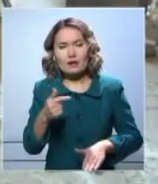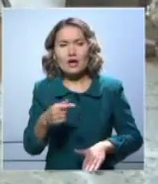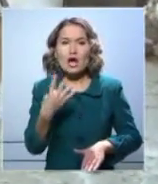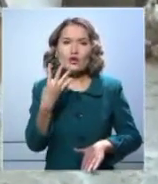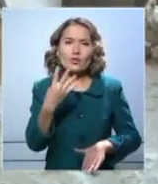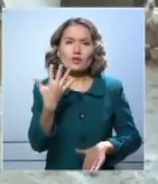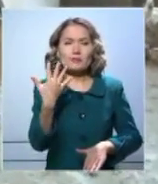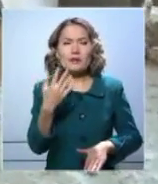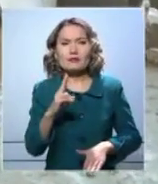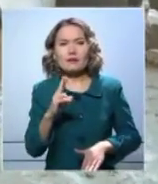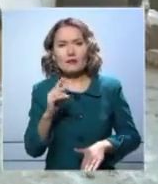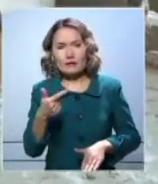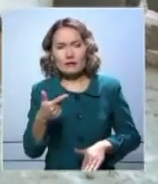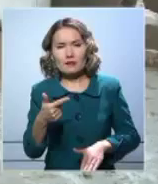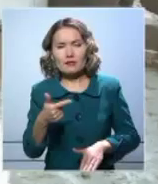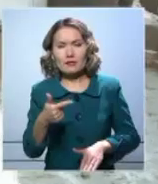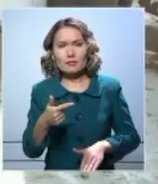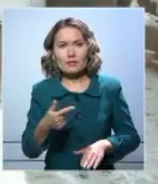4-5 килограмға жетіп қалды.